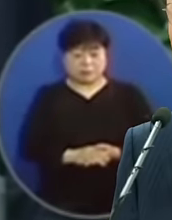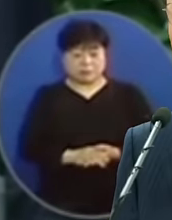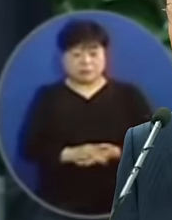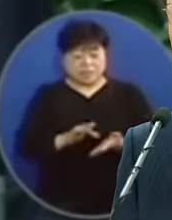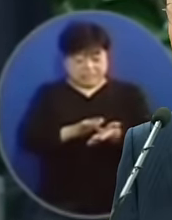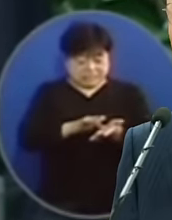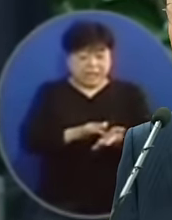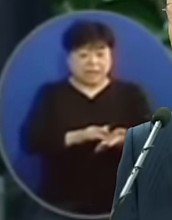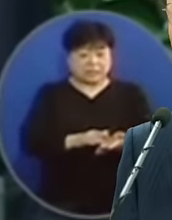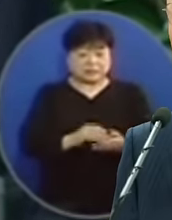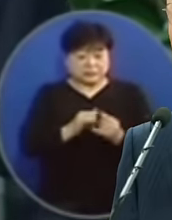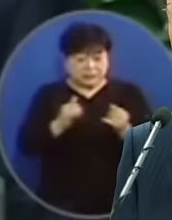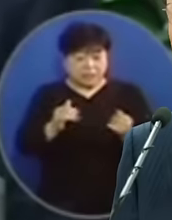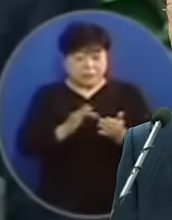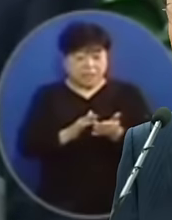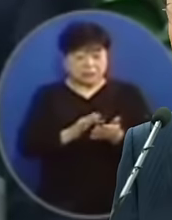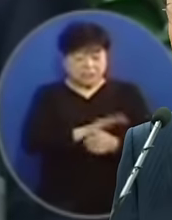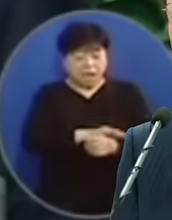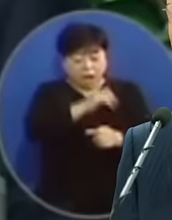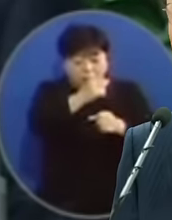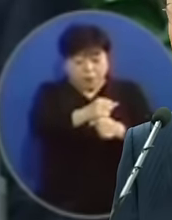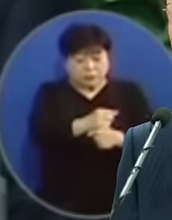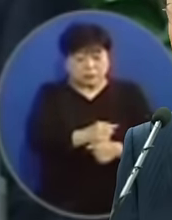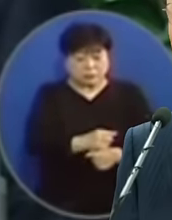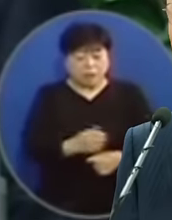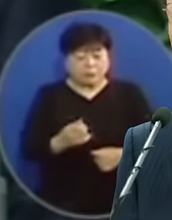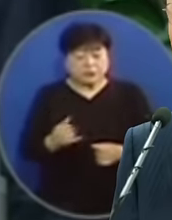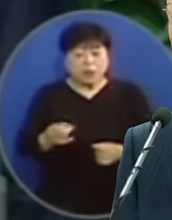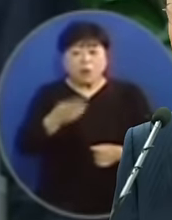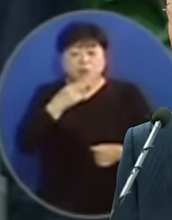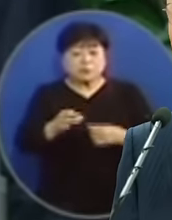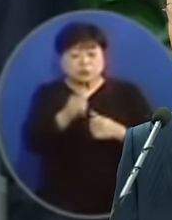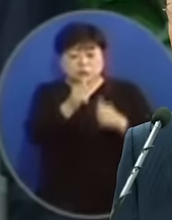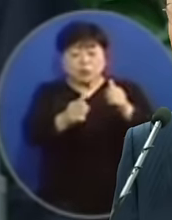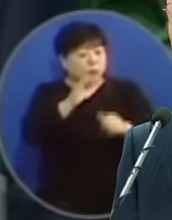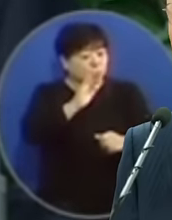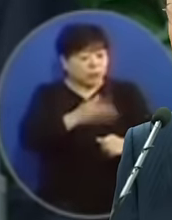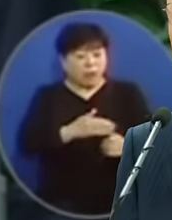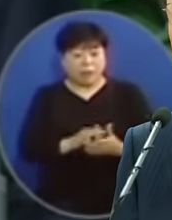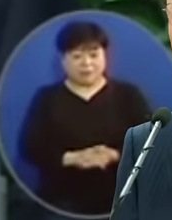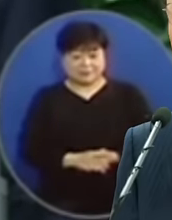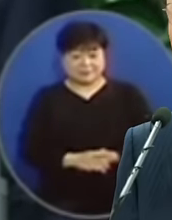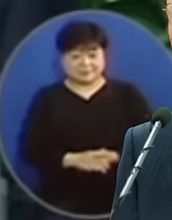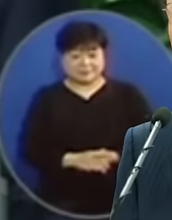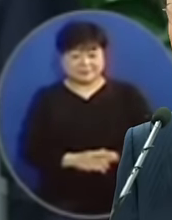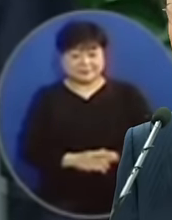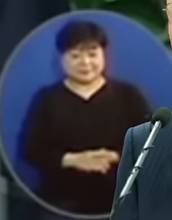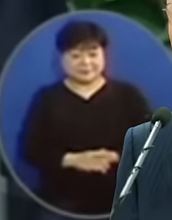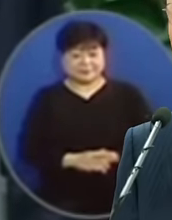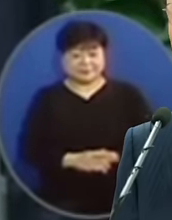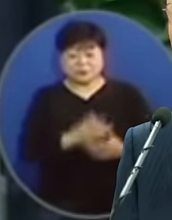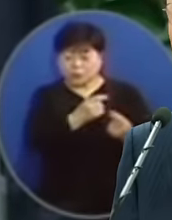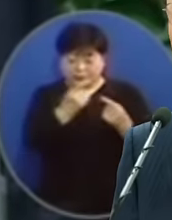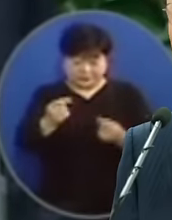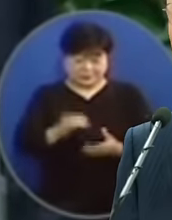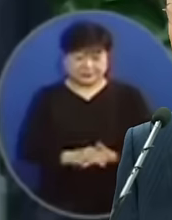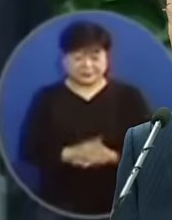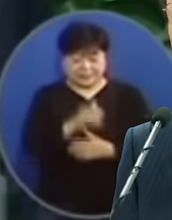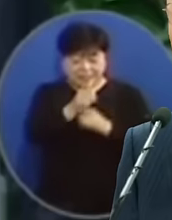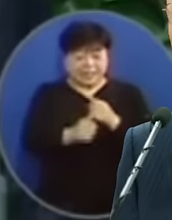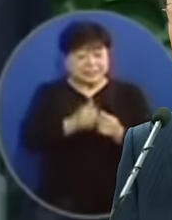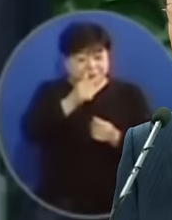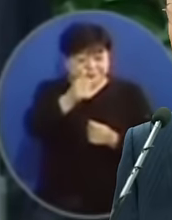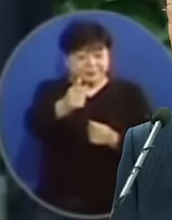약사가 아무리 약을 잘 만든다 해도 환자가 없으면 약을 시험해 볼 수 없지 않습니까? 그와 같이 우리